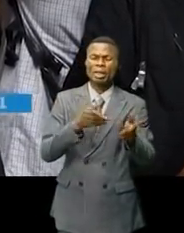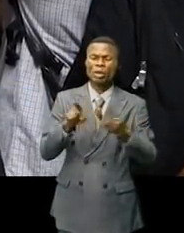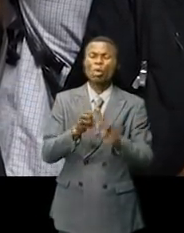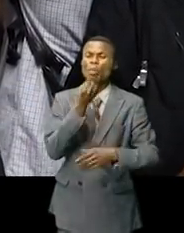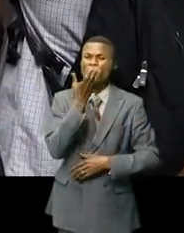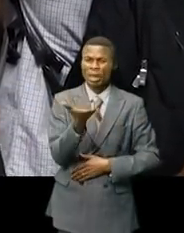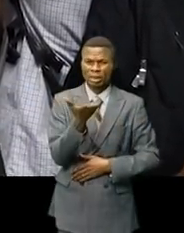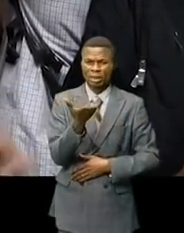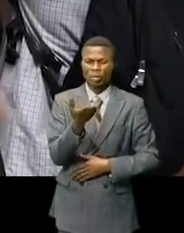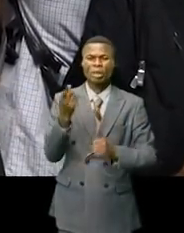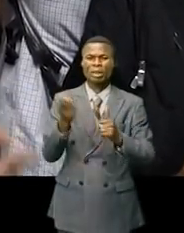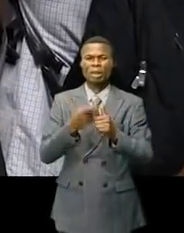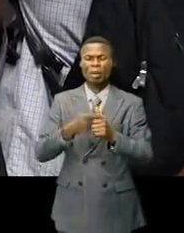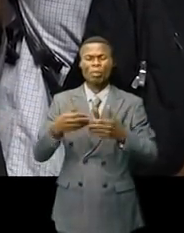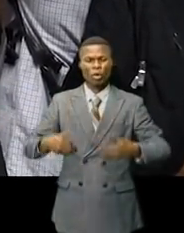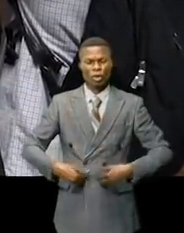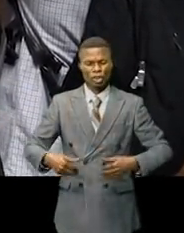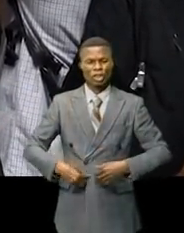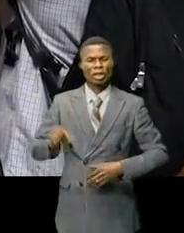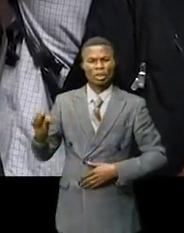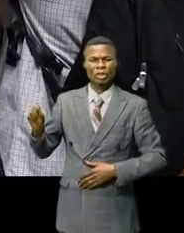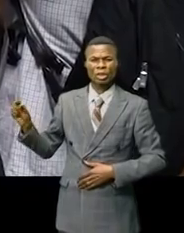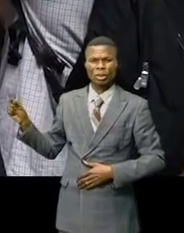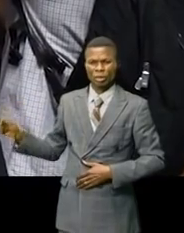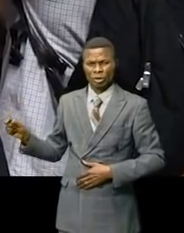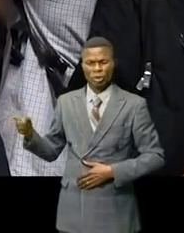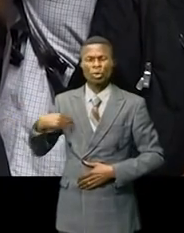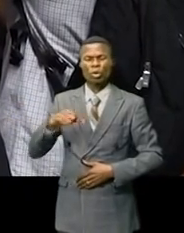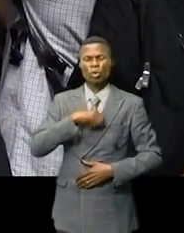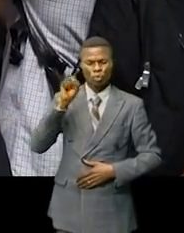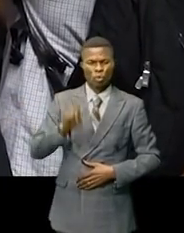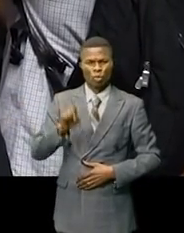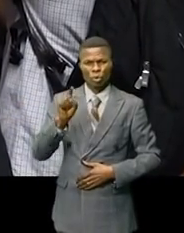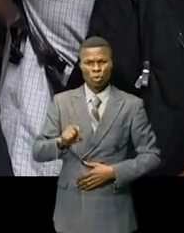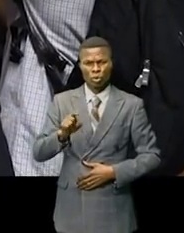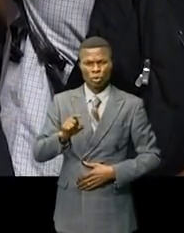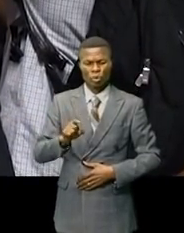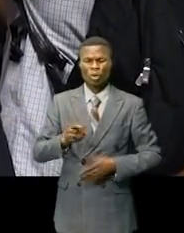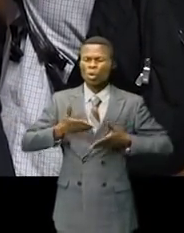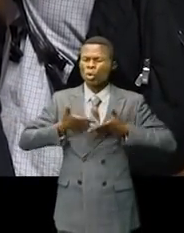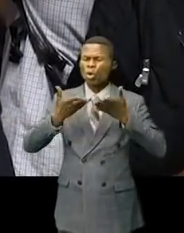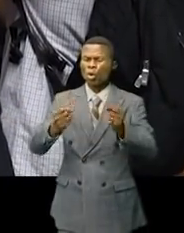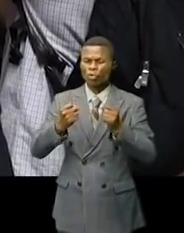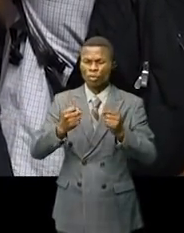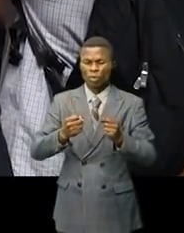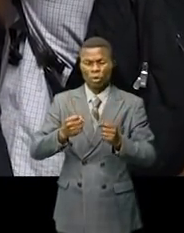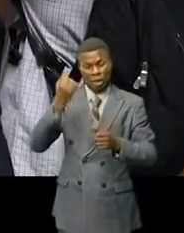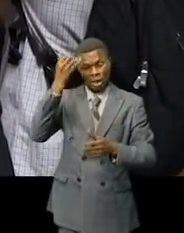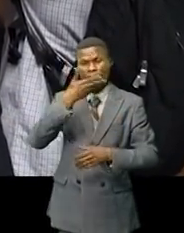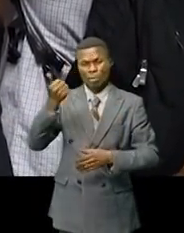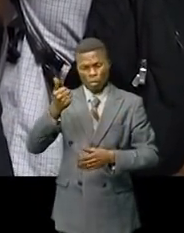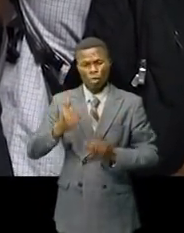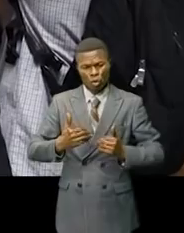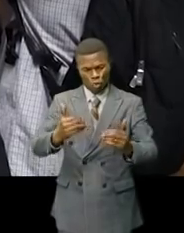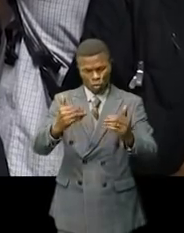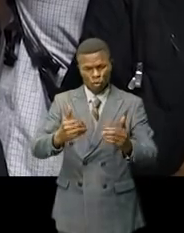surtout à des jeunes générations il faut toujours persévérer si vous êtes dans le bon continuez de